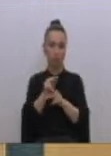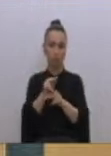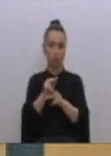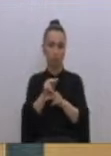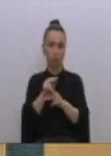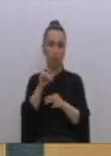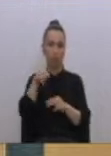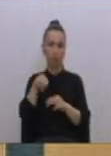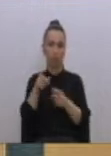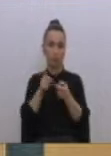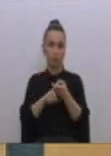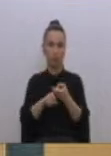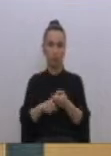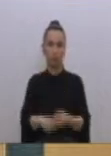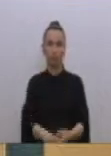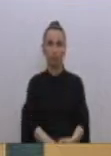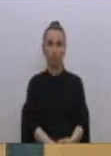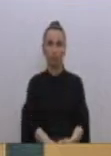აუდიტი.